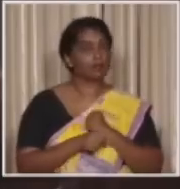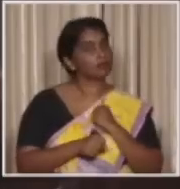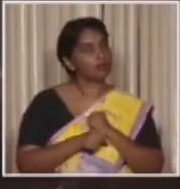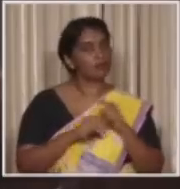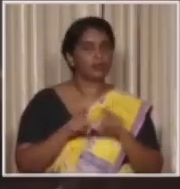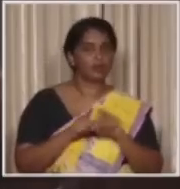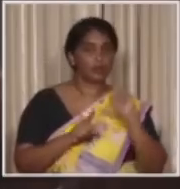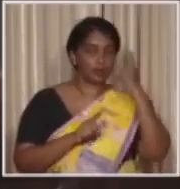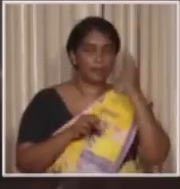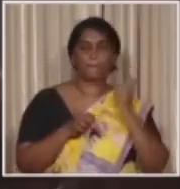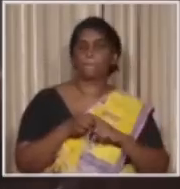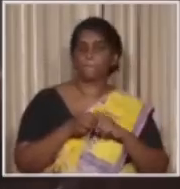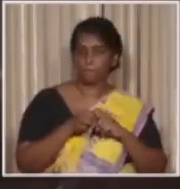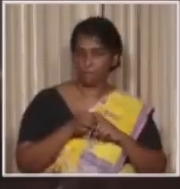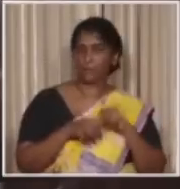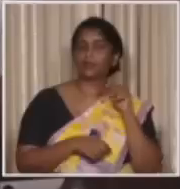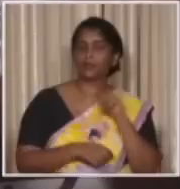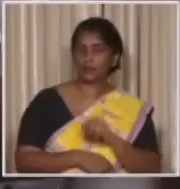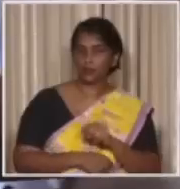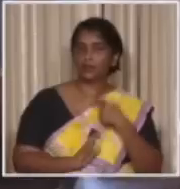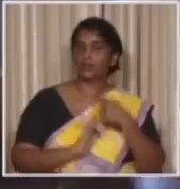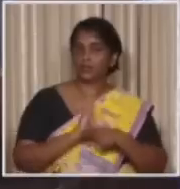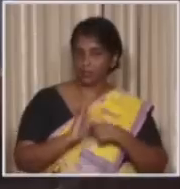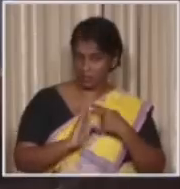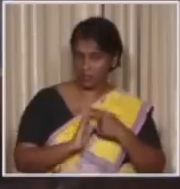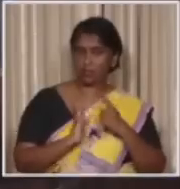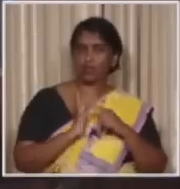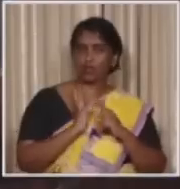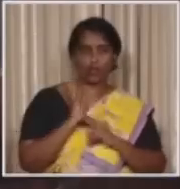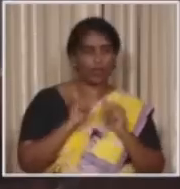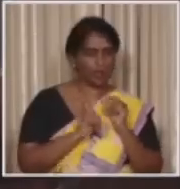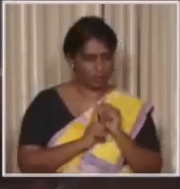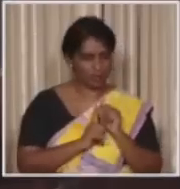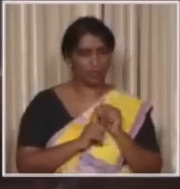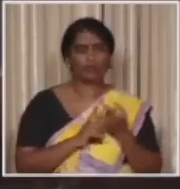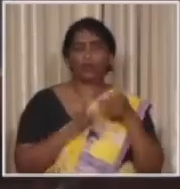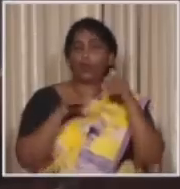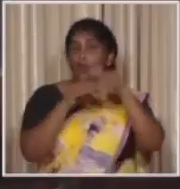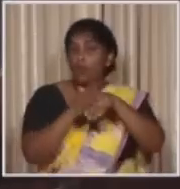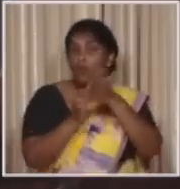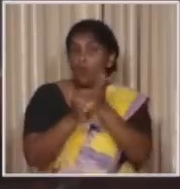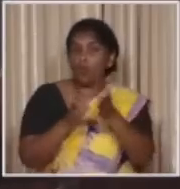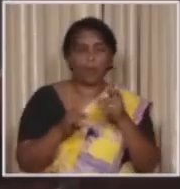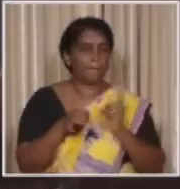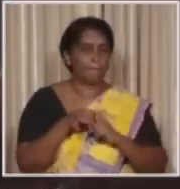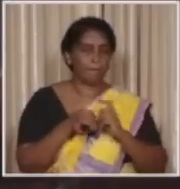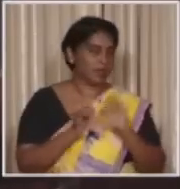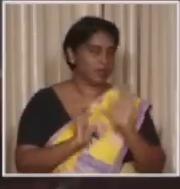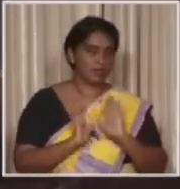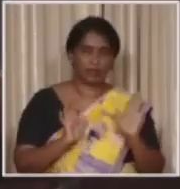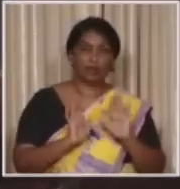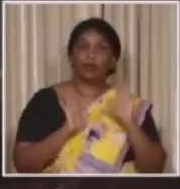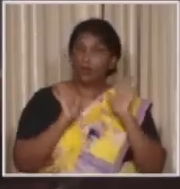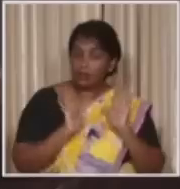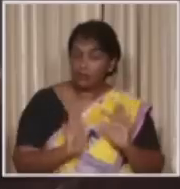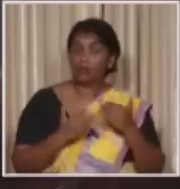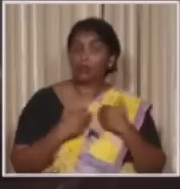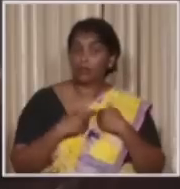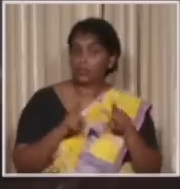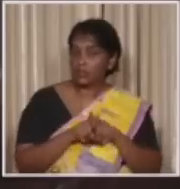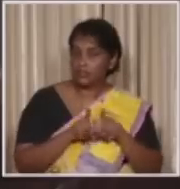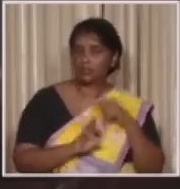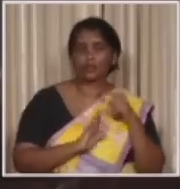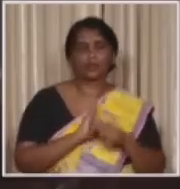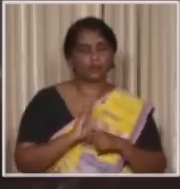විදිහට පළවෙනි ප්‍රශ්නේ. මේක ශ්‍රී ලංකාද UNP ද එහෙම නැත්නම් ඉන්නේ කවුද කියන එක නෙමෙයි මෙතන ප්‍රශ්නේ. නමුත් අපි වාගේ